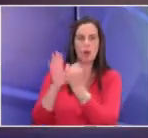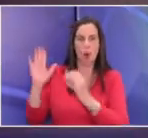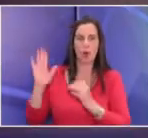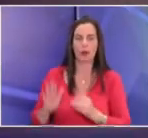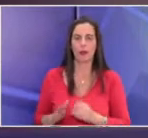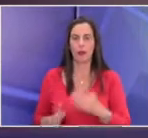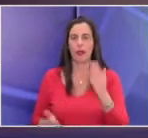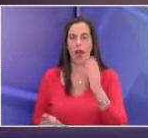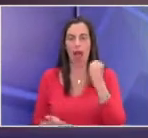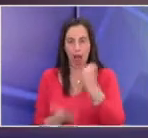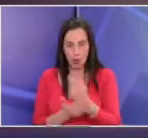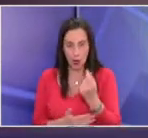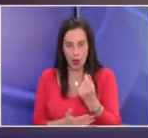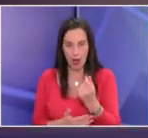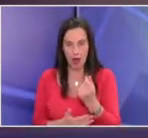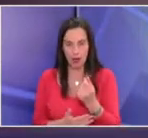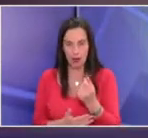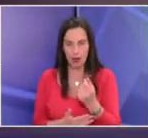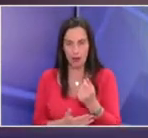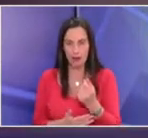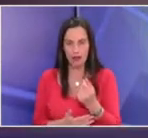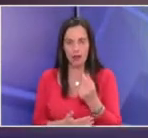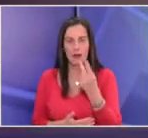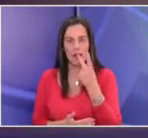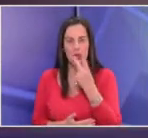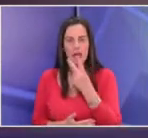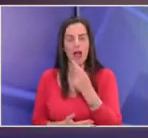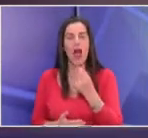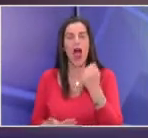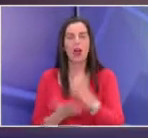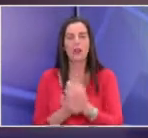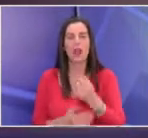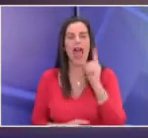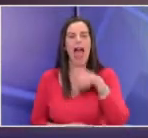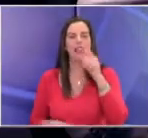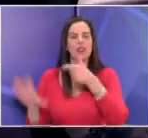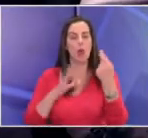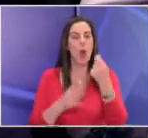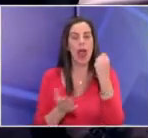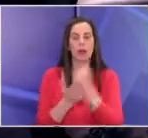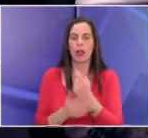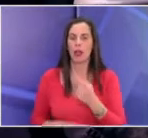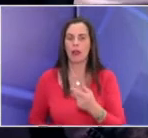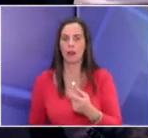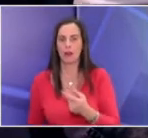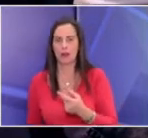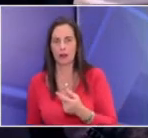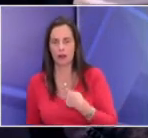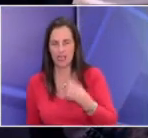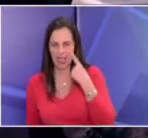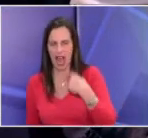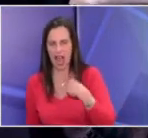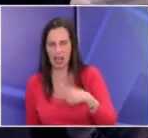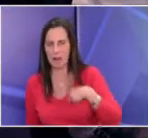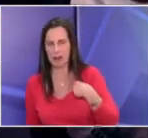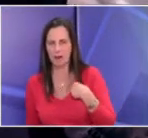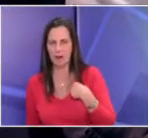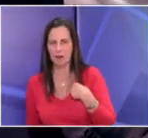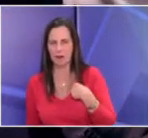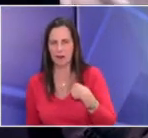מתחנת אוטובוס שעיצבו את היפה לפרסומות, אבל אין גג, או בגשם עומד זקן ויורד עליו גשם עד שמגיע אוטובוס פעם בשעה. זה